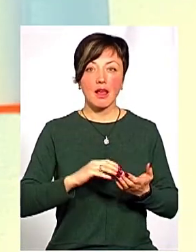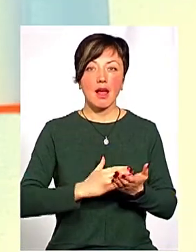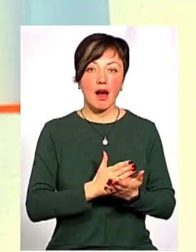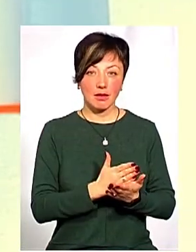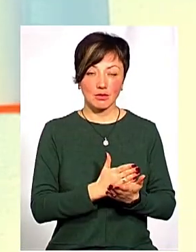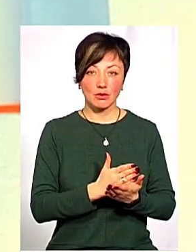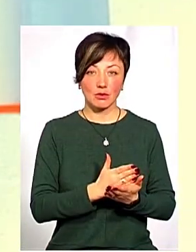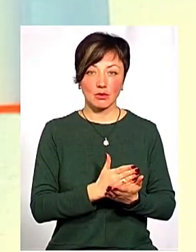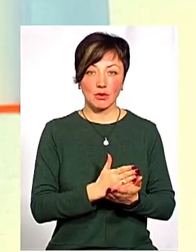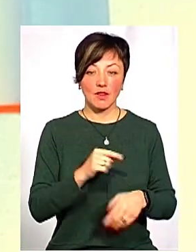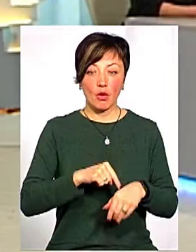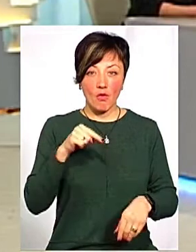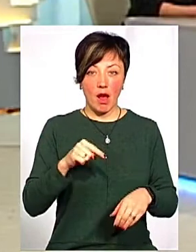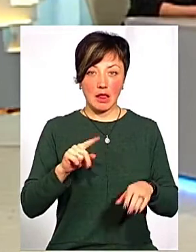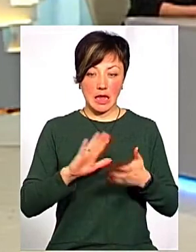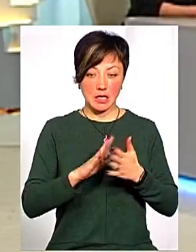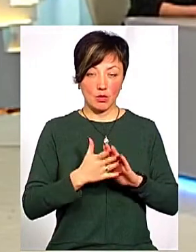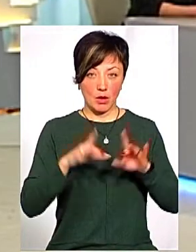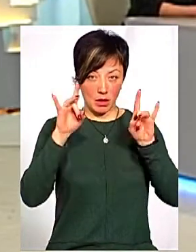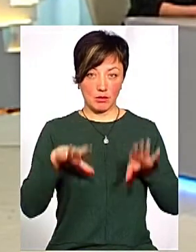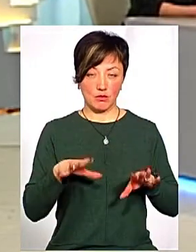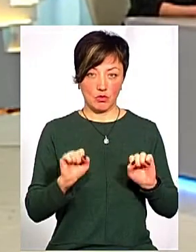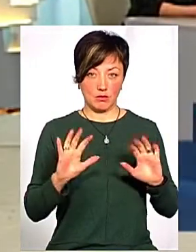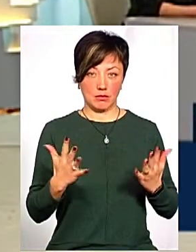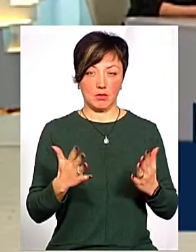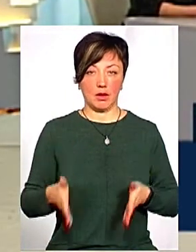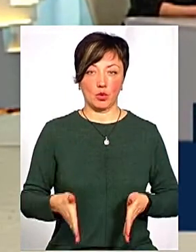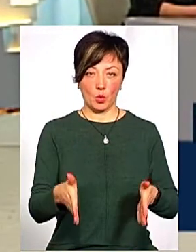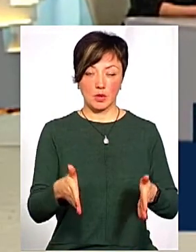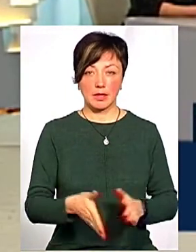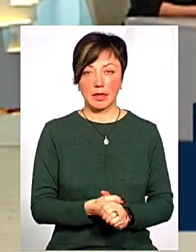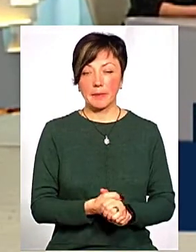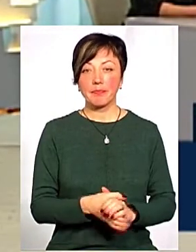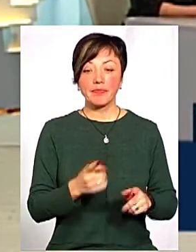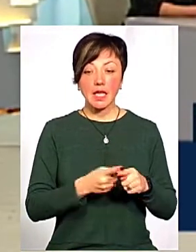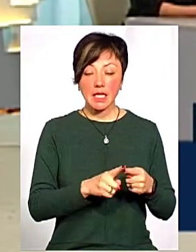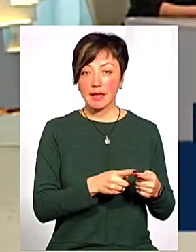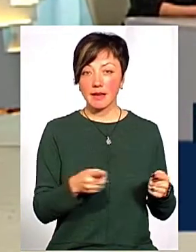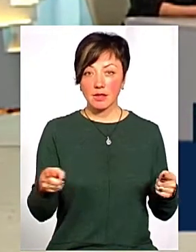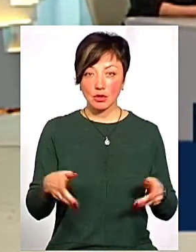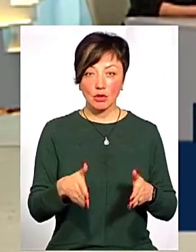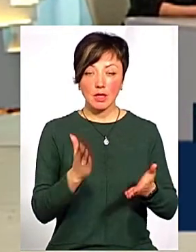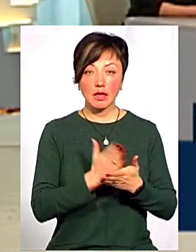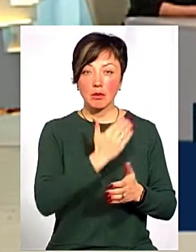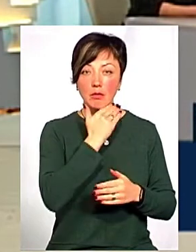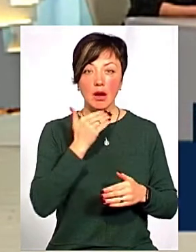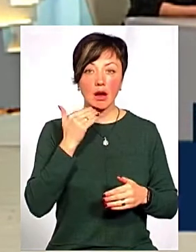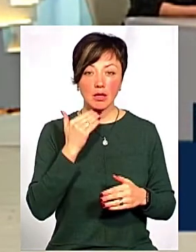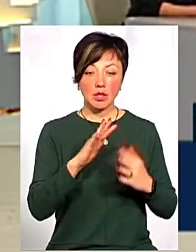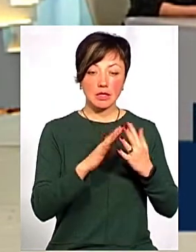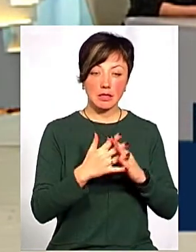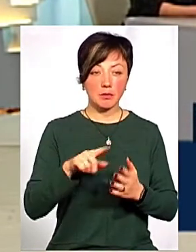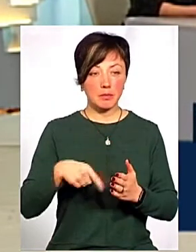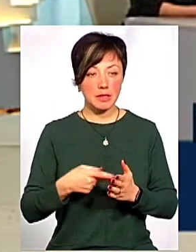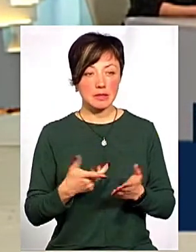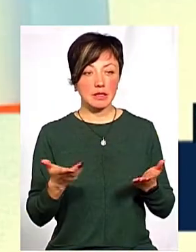якісно відреагувати на ситуацію, яка може статися на дорозі. На цих відрізках шляхів є багато населених